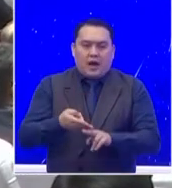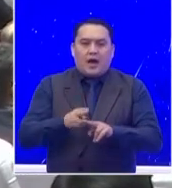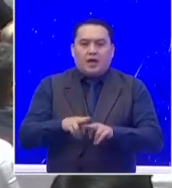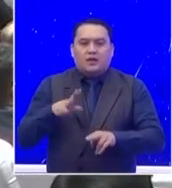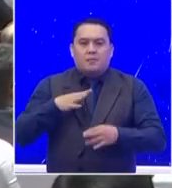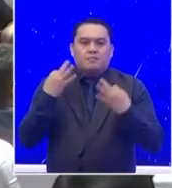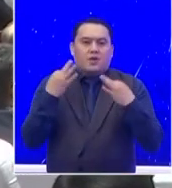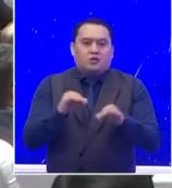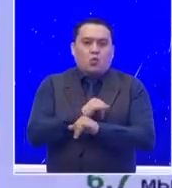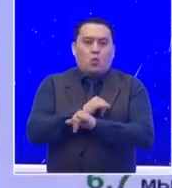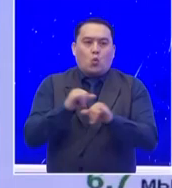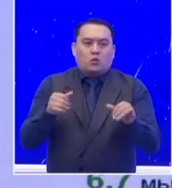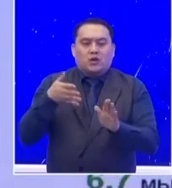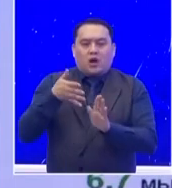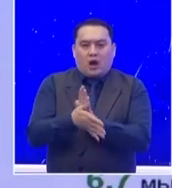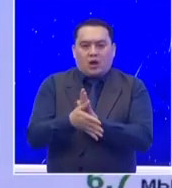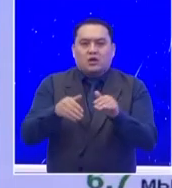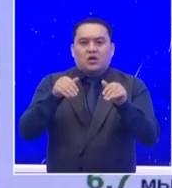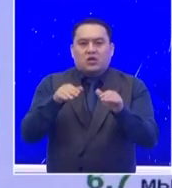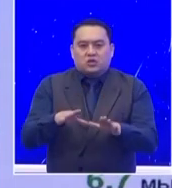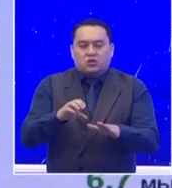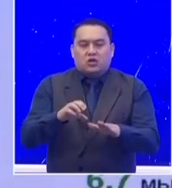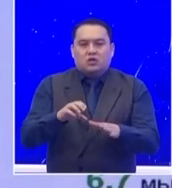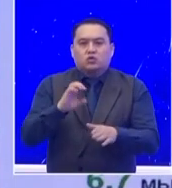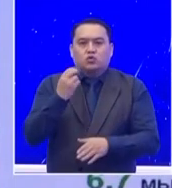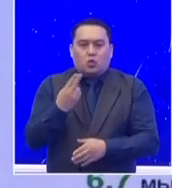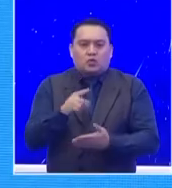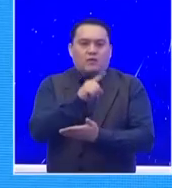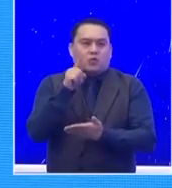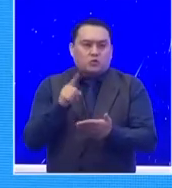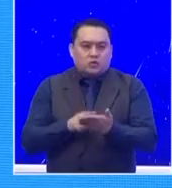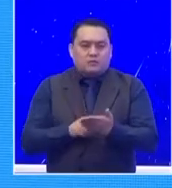Это позволило увеличить расходы на решение социальных вопросов.